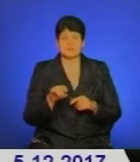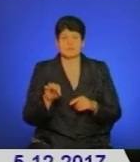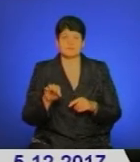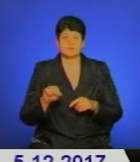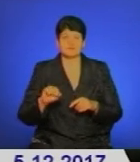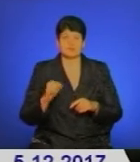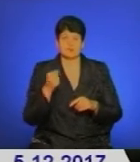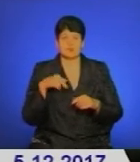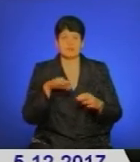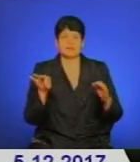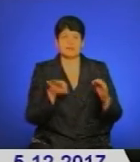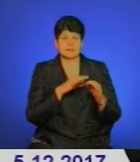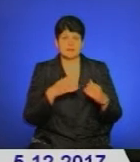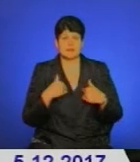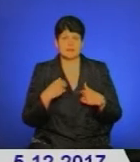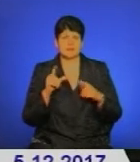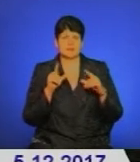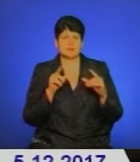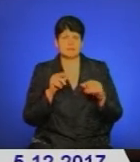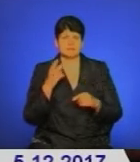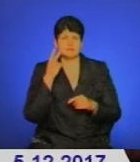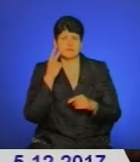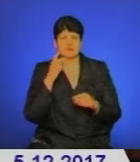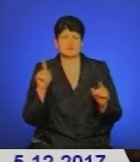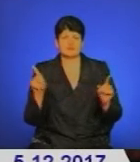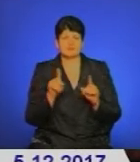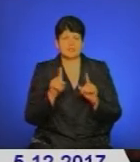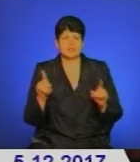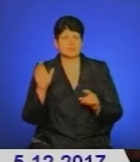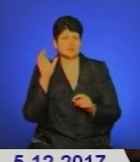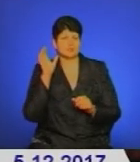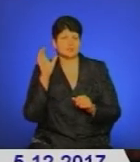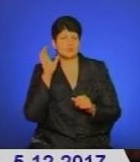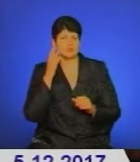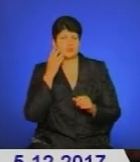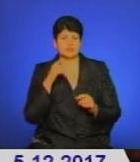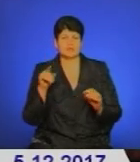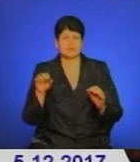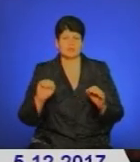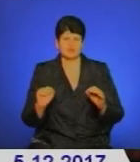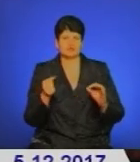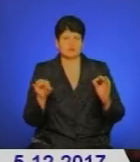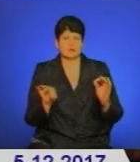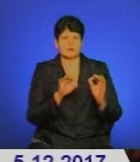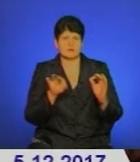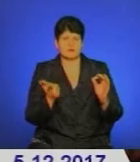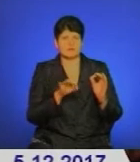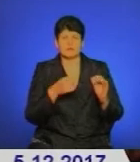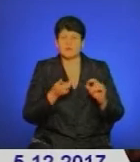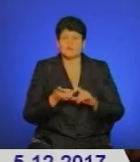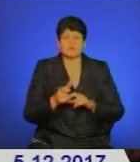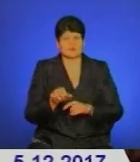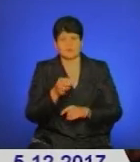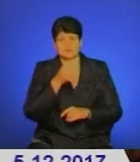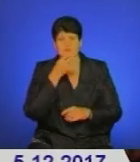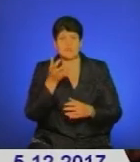на скрипку. І я їздила весь час музично, слухала, коли на скрипці її подружка грала. І мені дуже сподобалось.